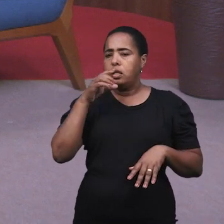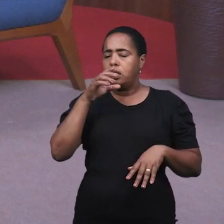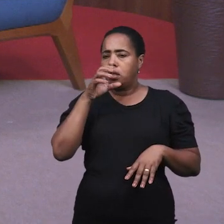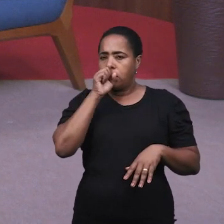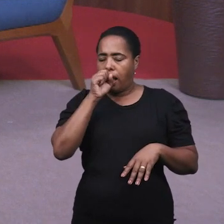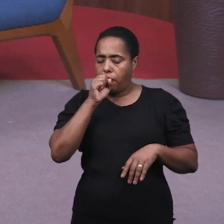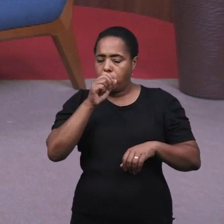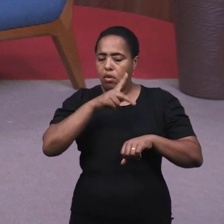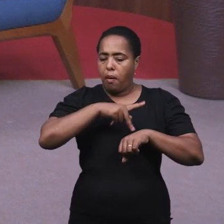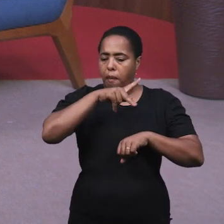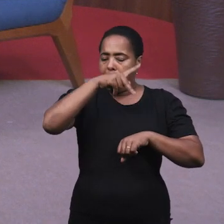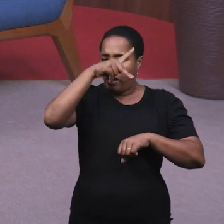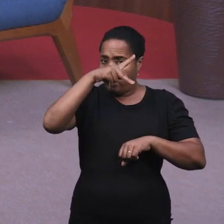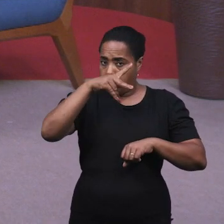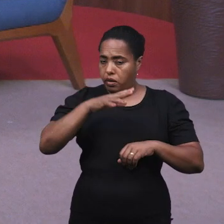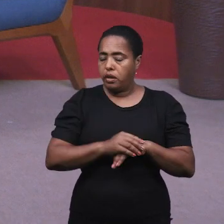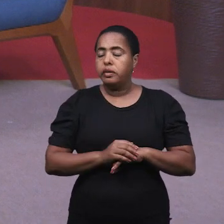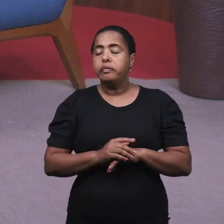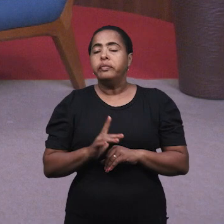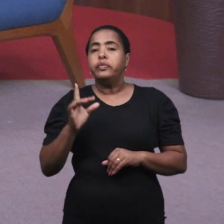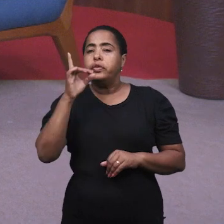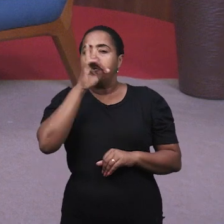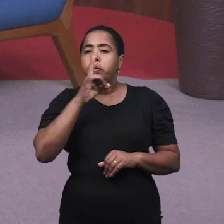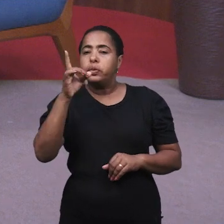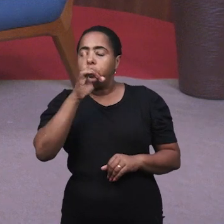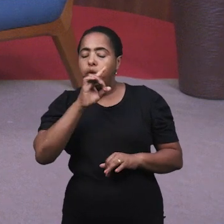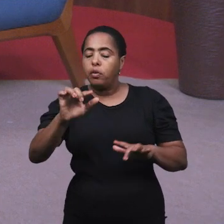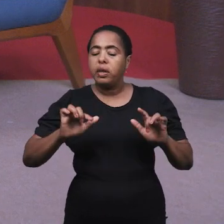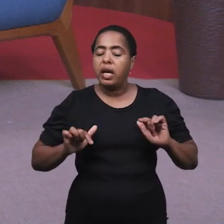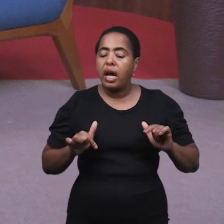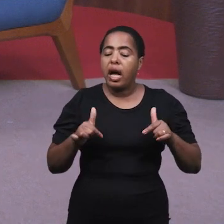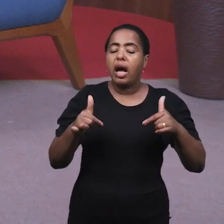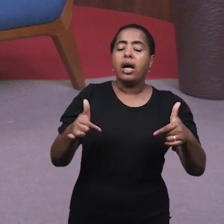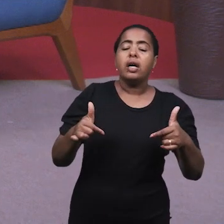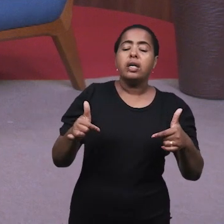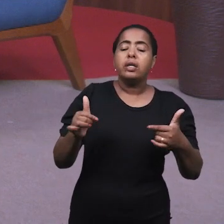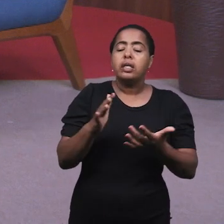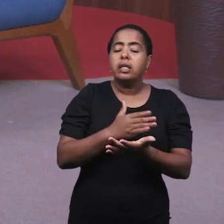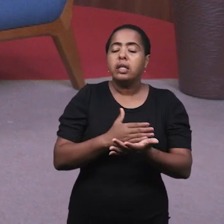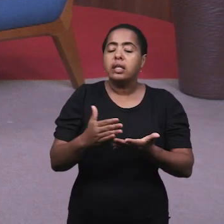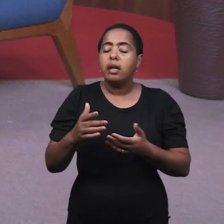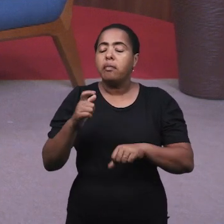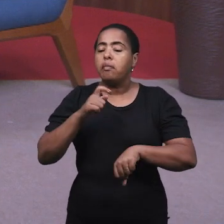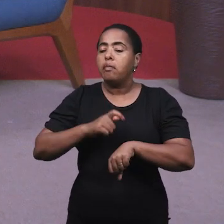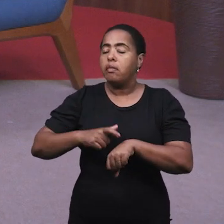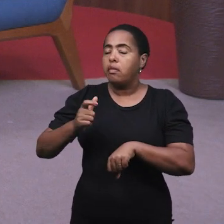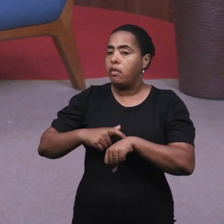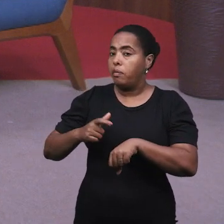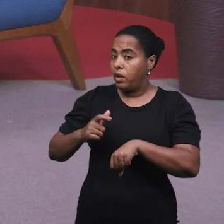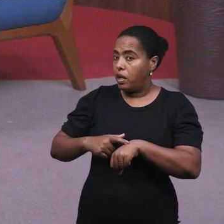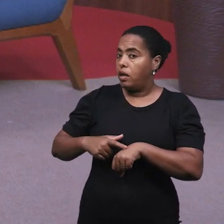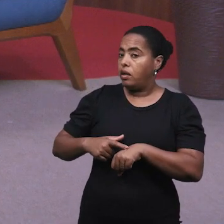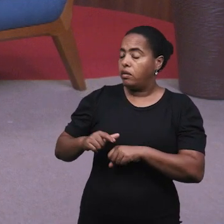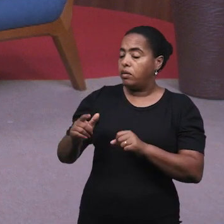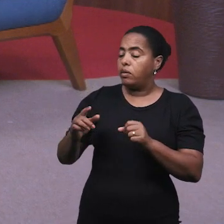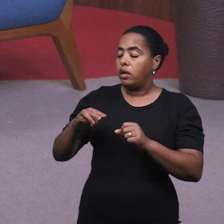passer. Marie est allée au sépulcre pour visiter le corps mort de